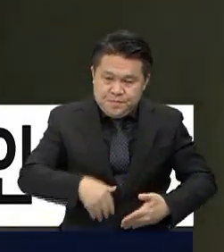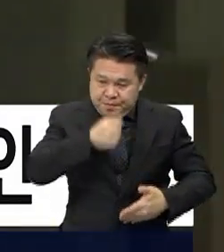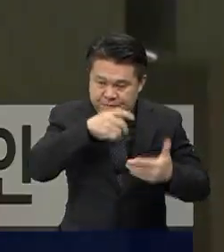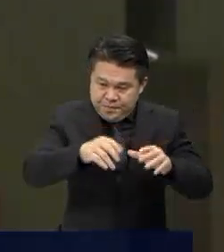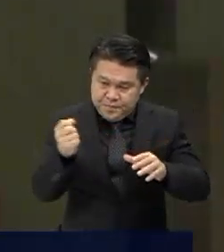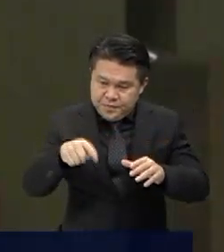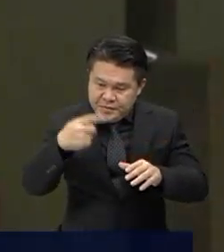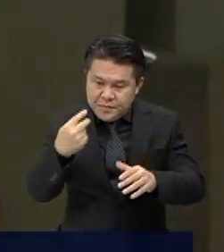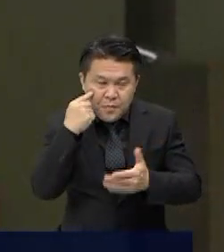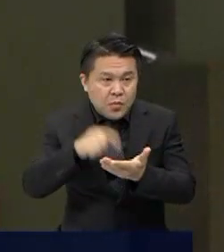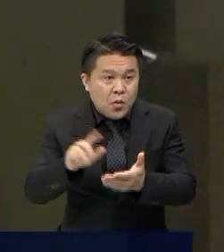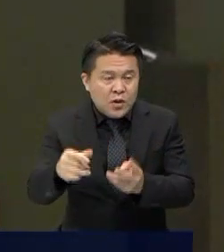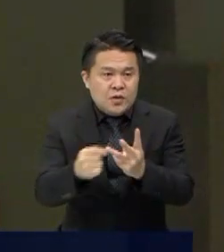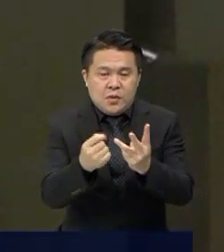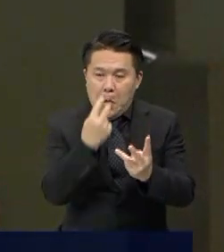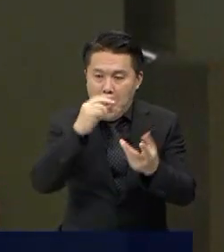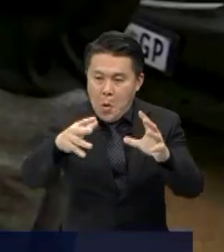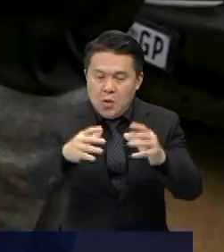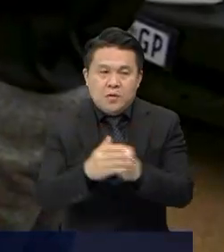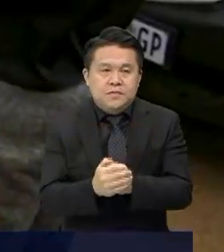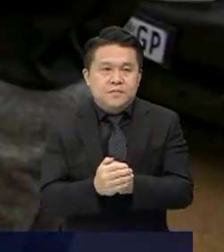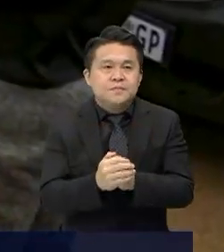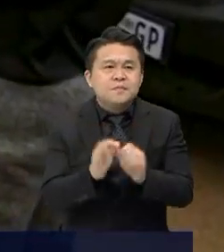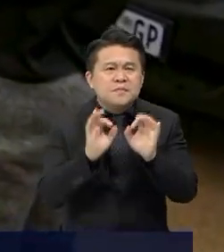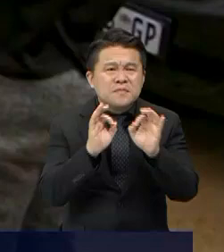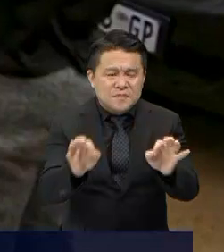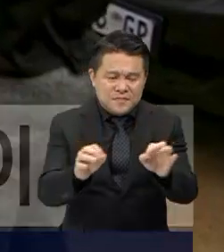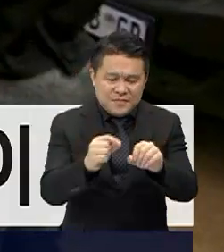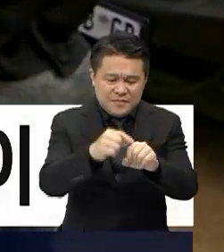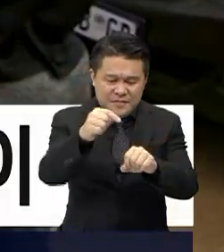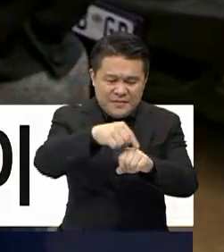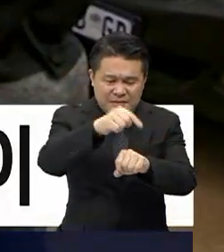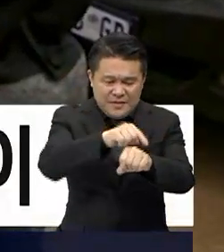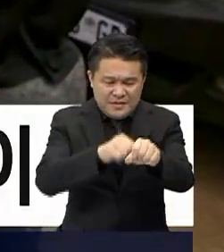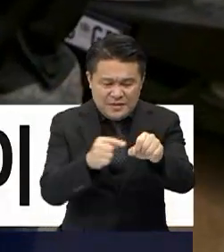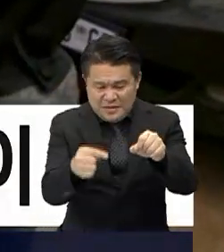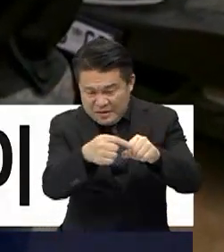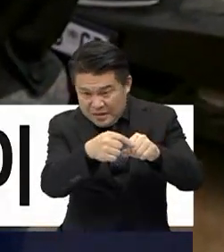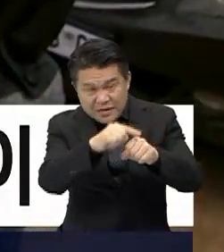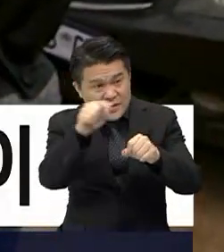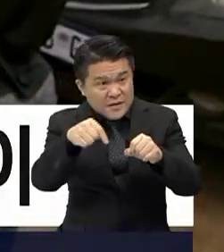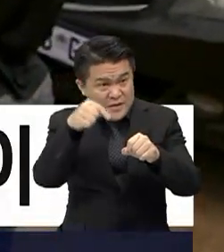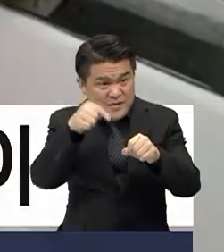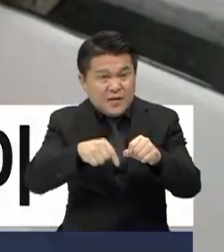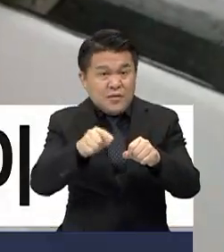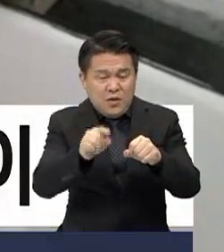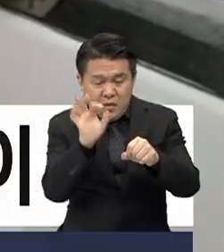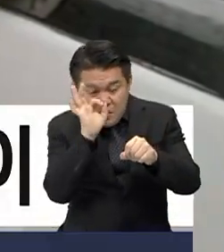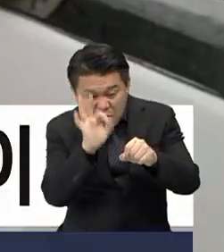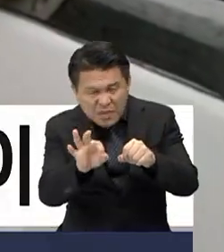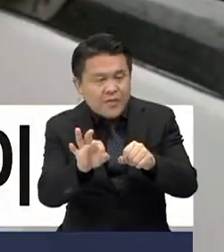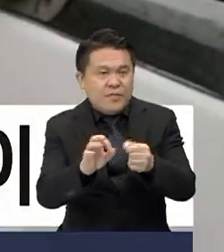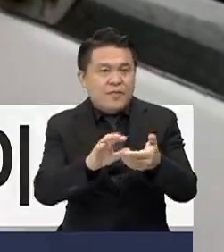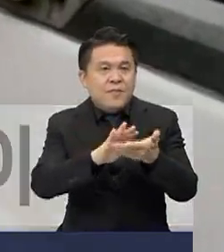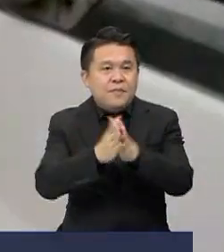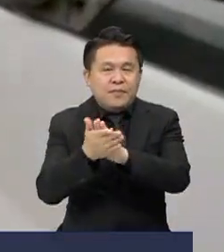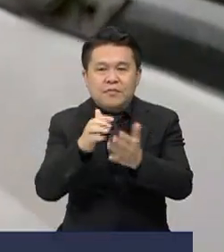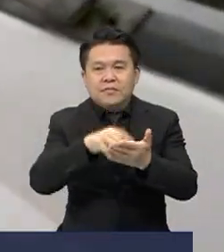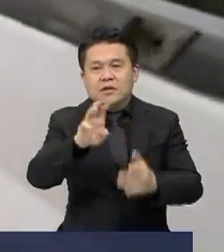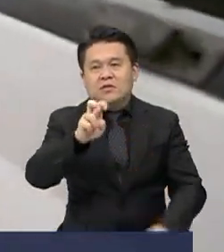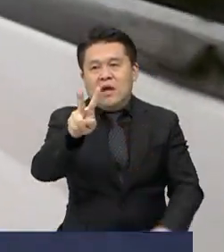다시 발견됐습니다. 이 변이는 스파이크 단백질의 32개의 유전자 변이를 보유하고 있는 것으로